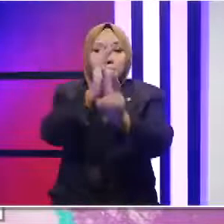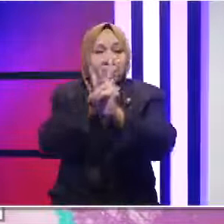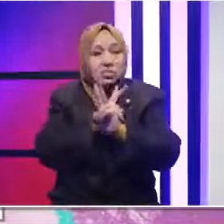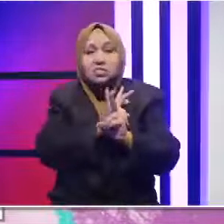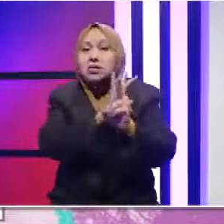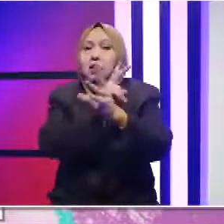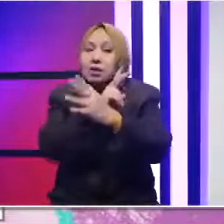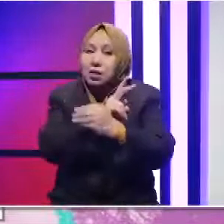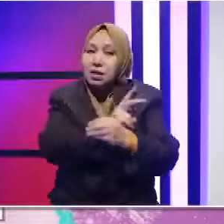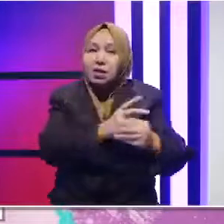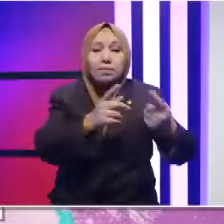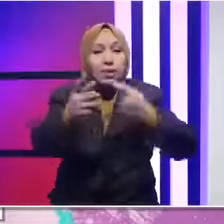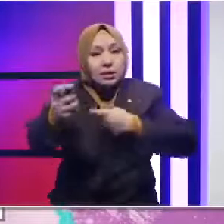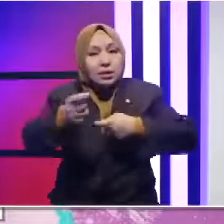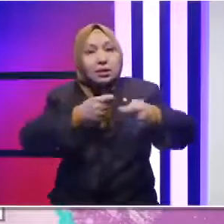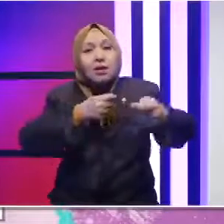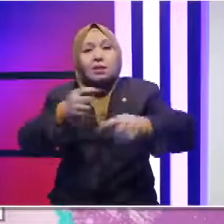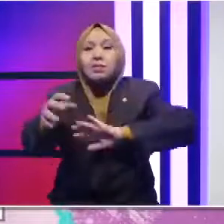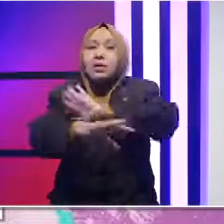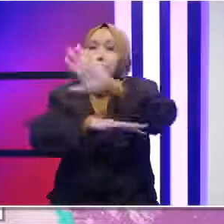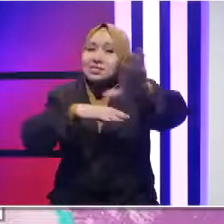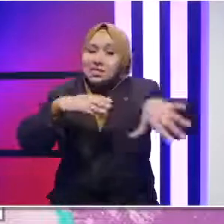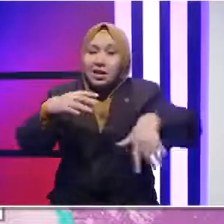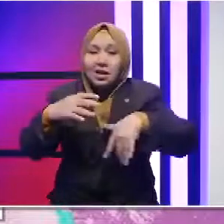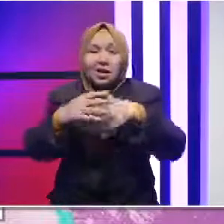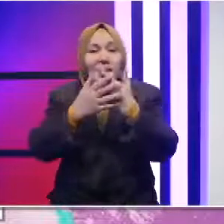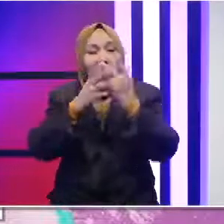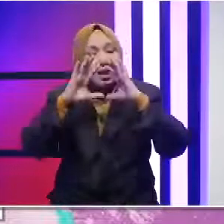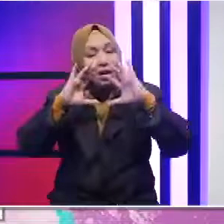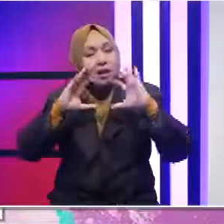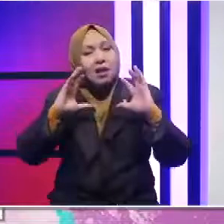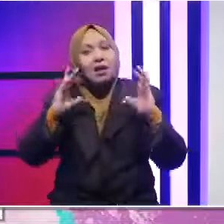الحمد لله رب